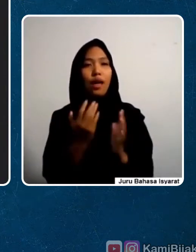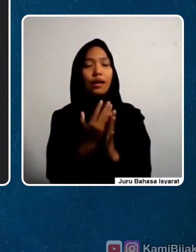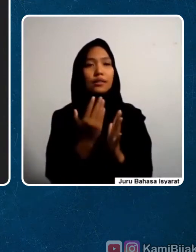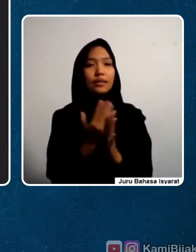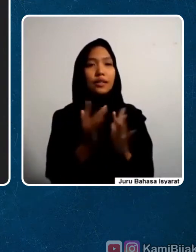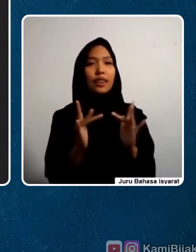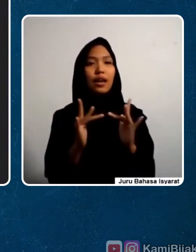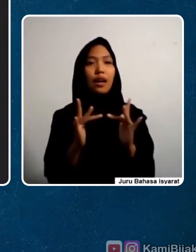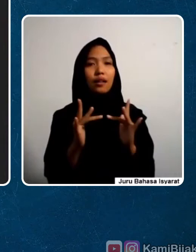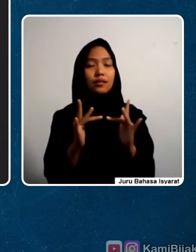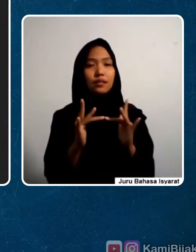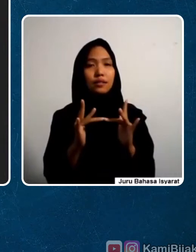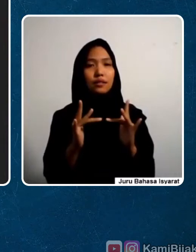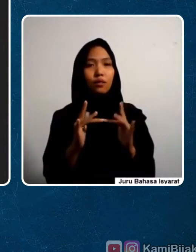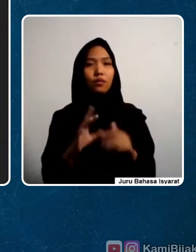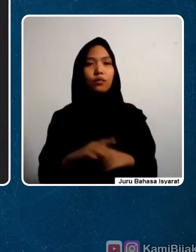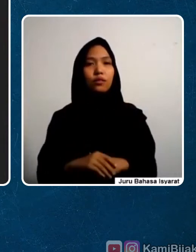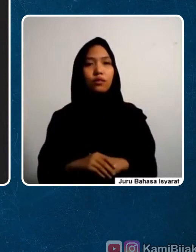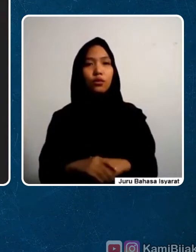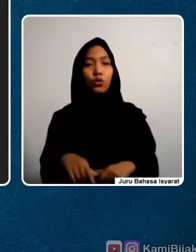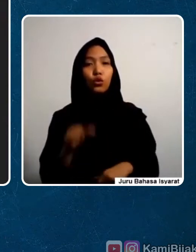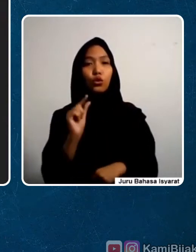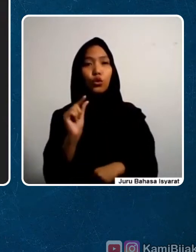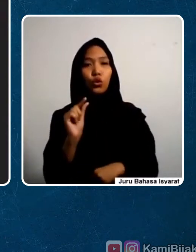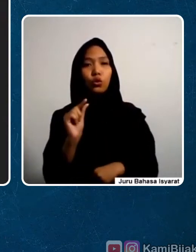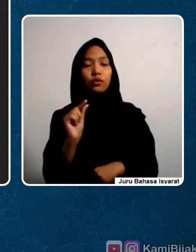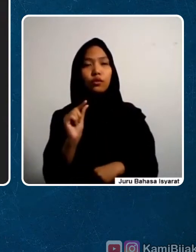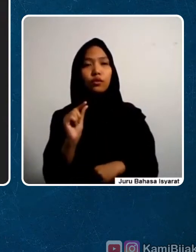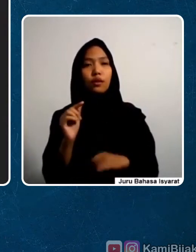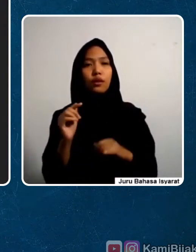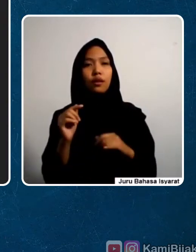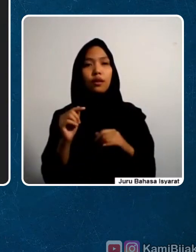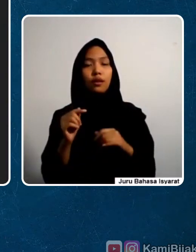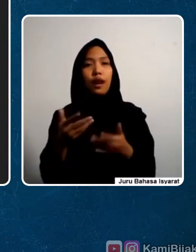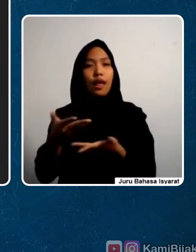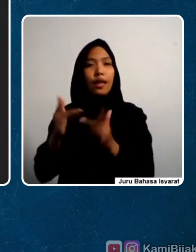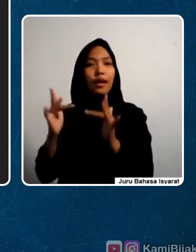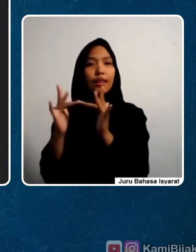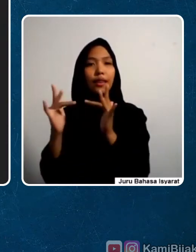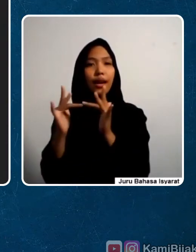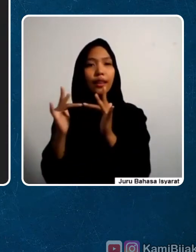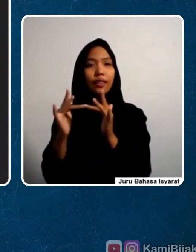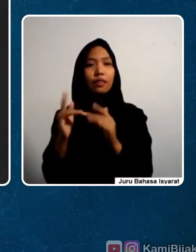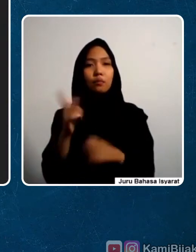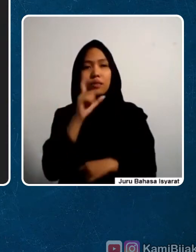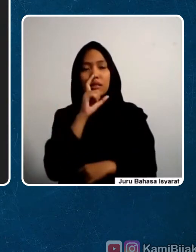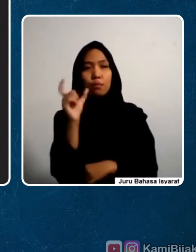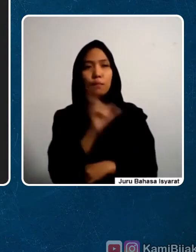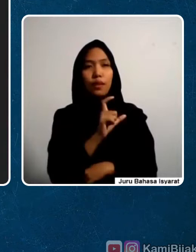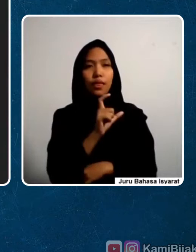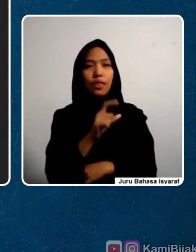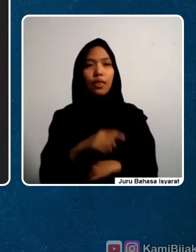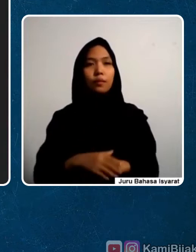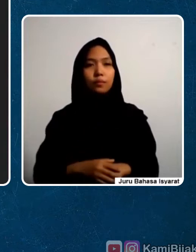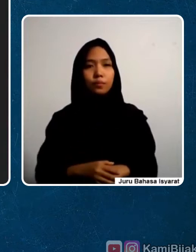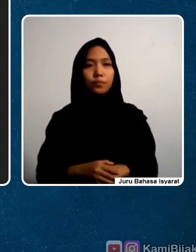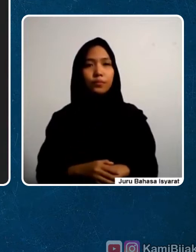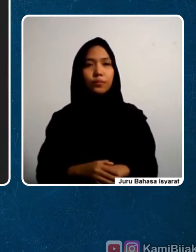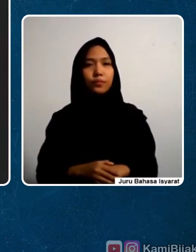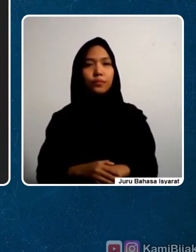difabel tahun 2000 sudah lama sih Mas. Dan juga dapat bantuan mobil akses